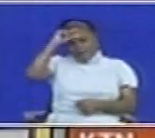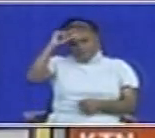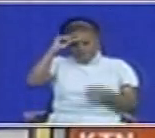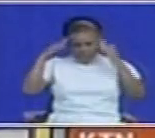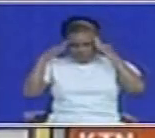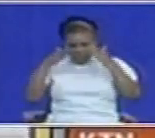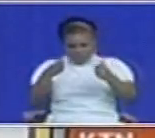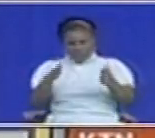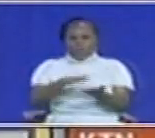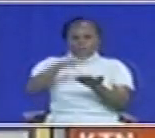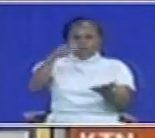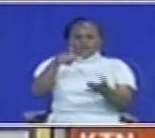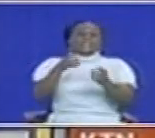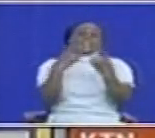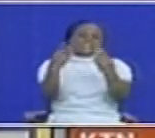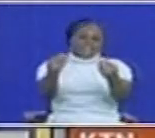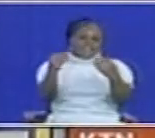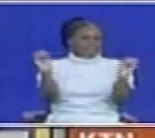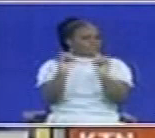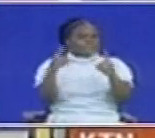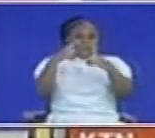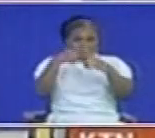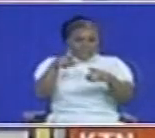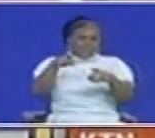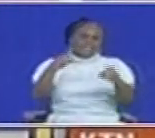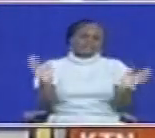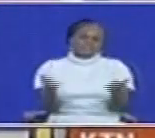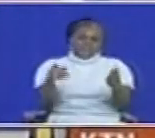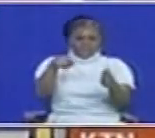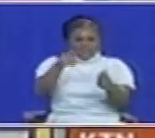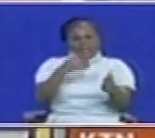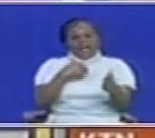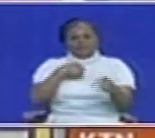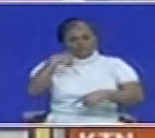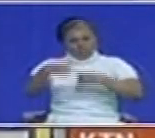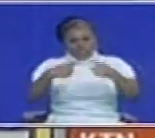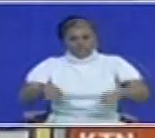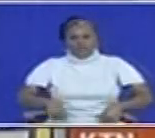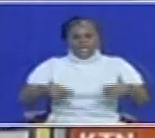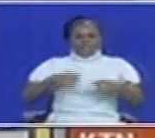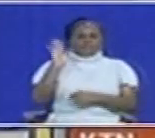uzito. Haijakuwa safari rahisi kwake, lakini amejipa nguvu, ari na motisha kuendelea na maisha.